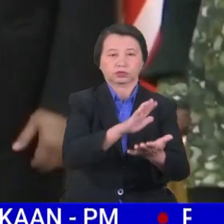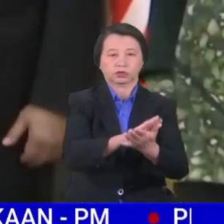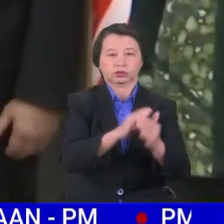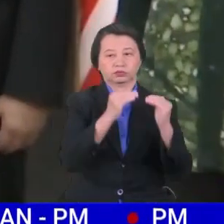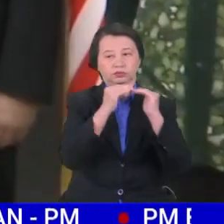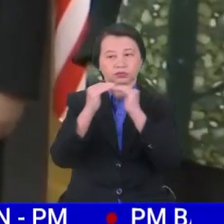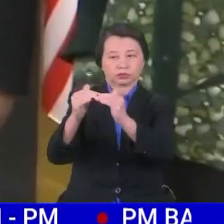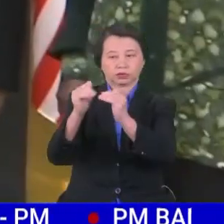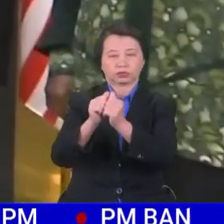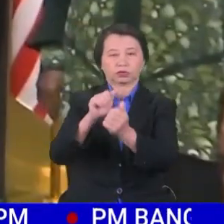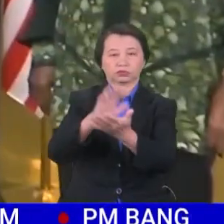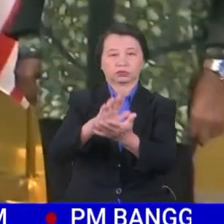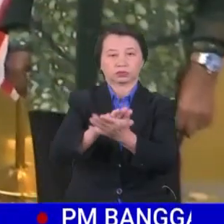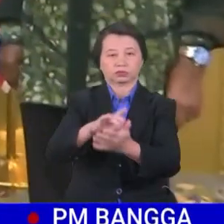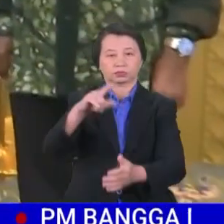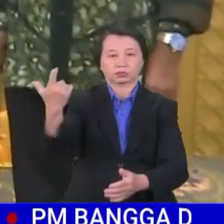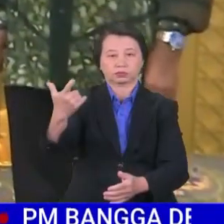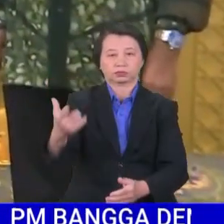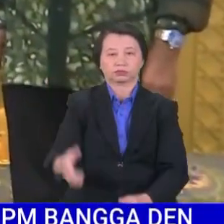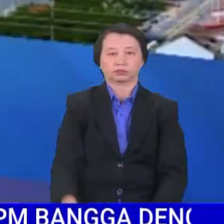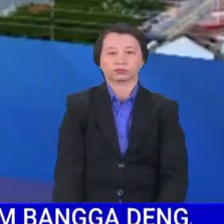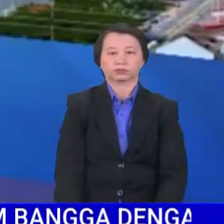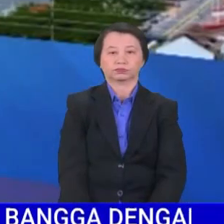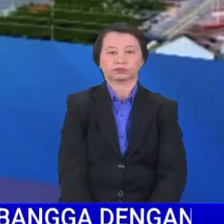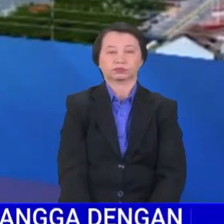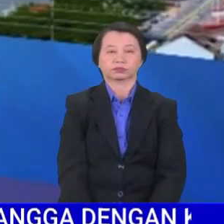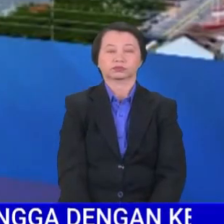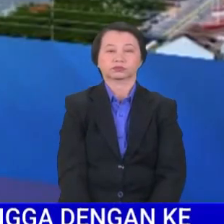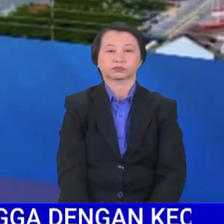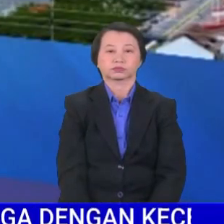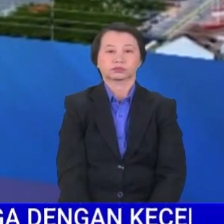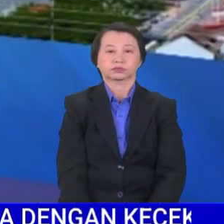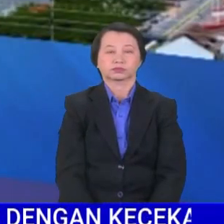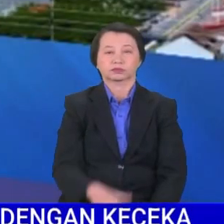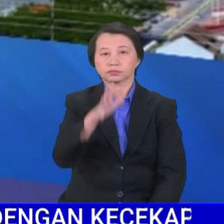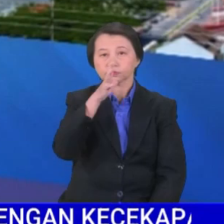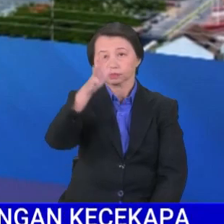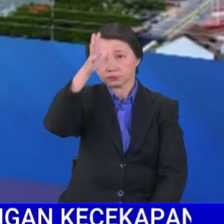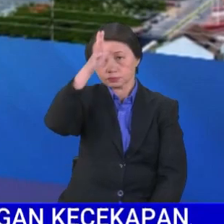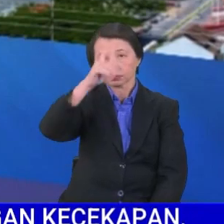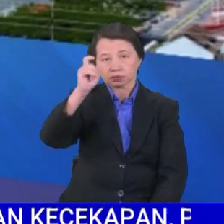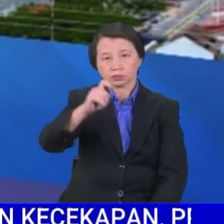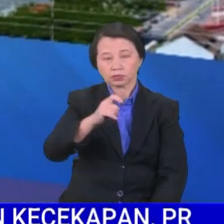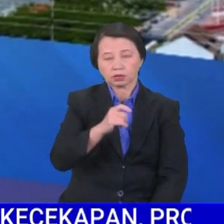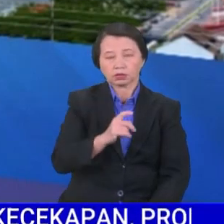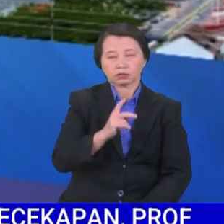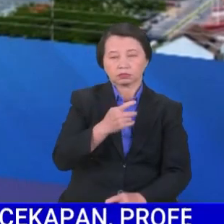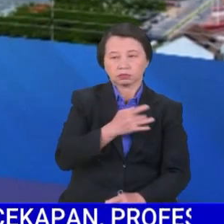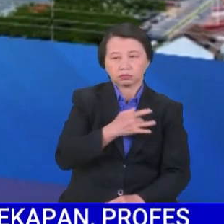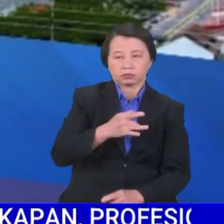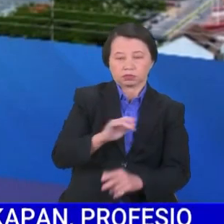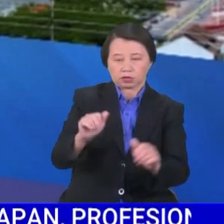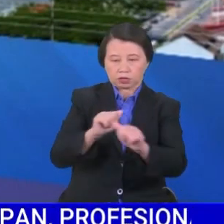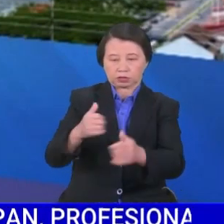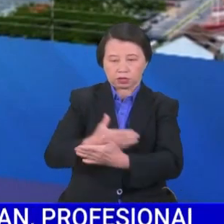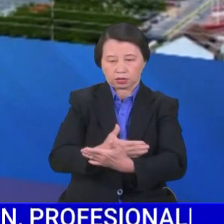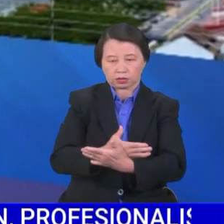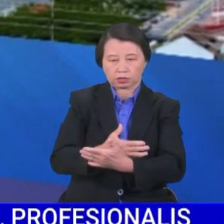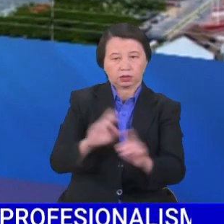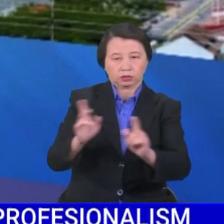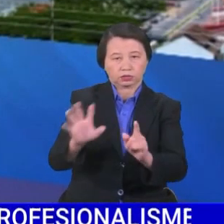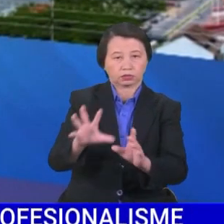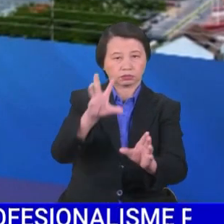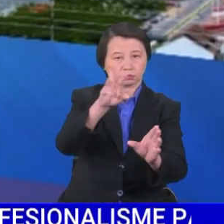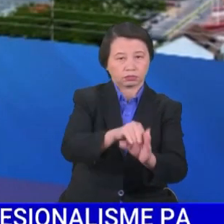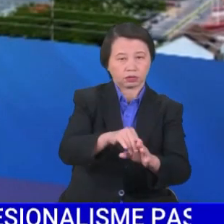taraf dengan sekolah-sekolah lain Ibu Bapak harus peka terhadap activity anak-anak supaya mereka tidak